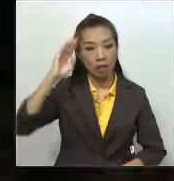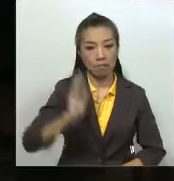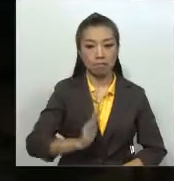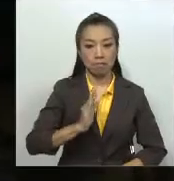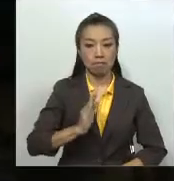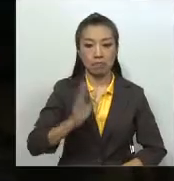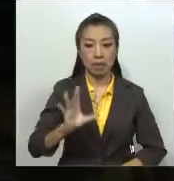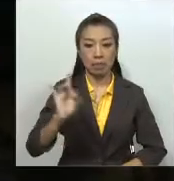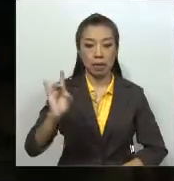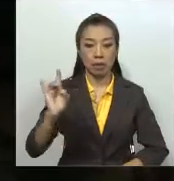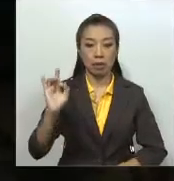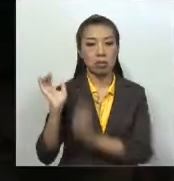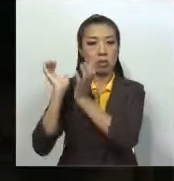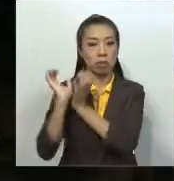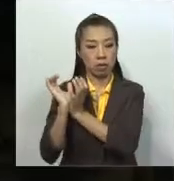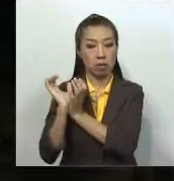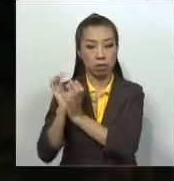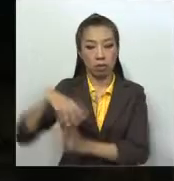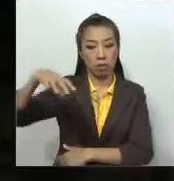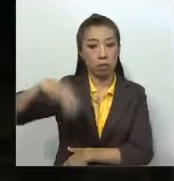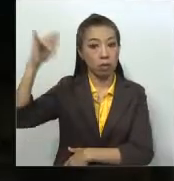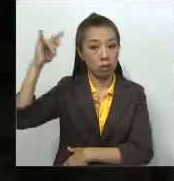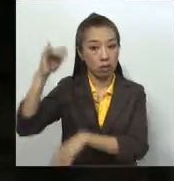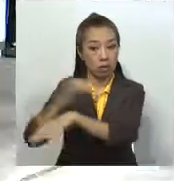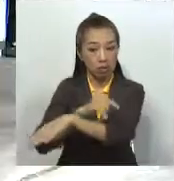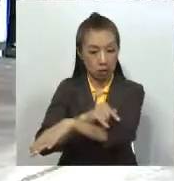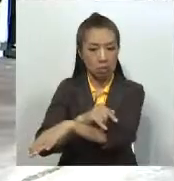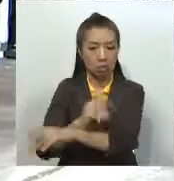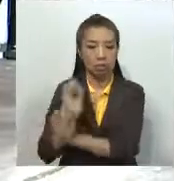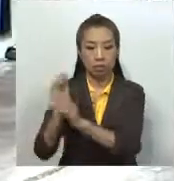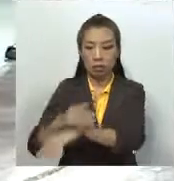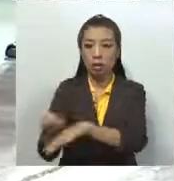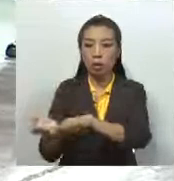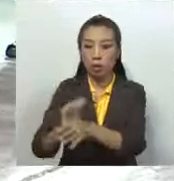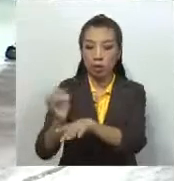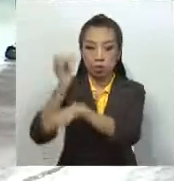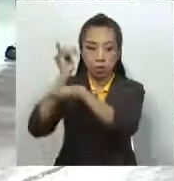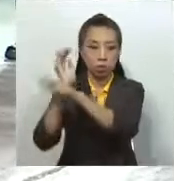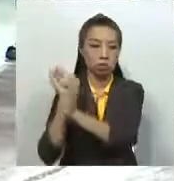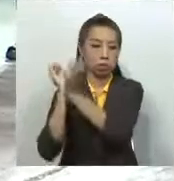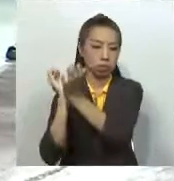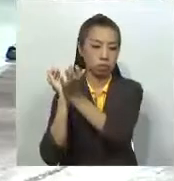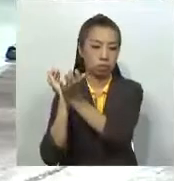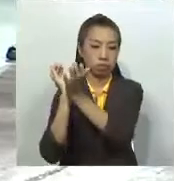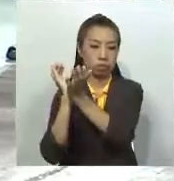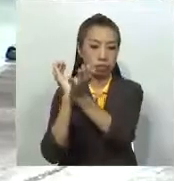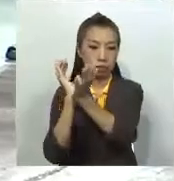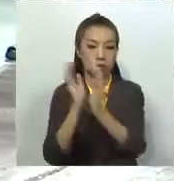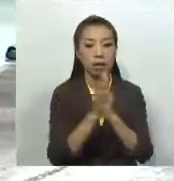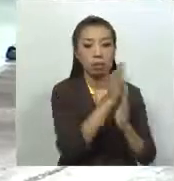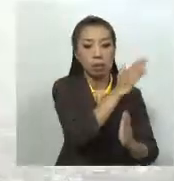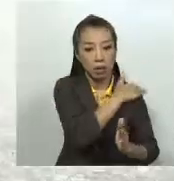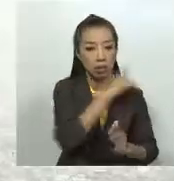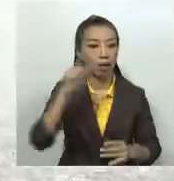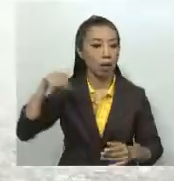พเอกอัครราชทูตเวียรชัยออกจากช่องทางออกพิเศษเดินผ่านกองทหารเกียรติยศโดยมีพระสงฆ์ภริยาเอกอัคร